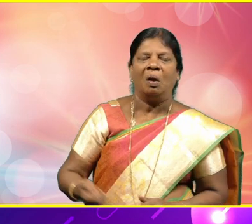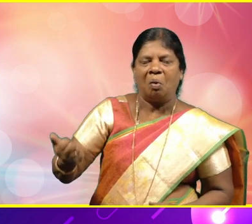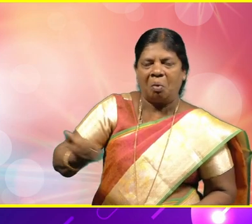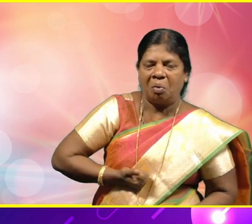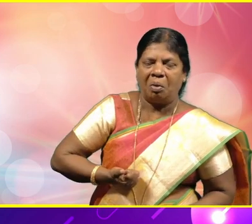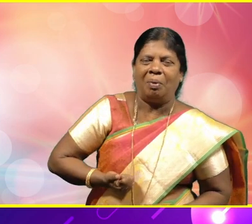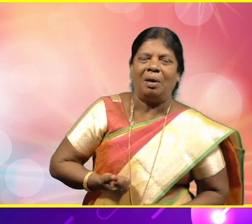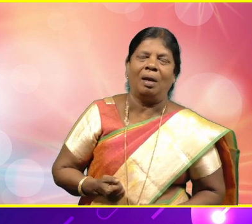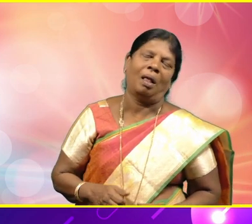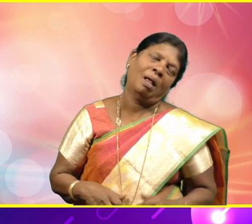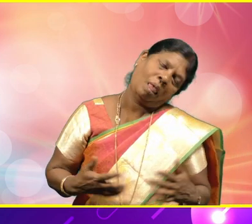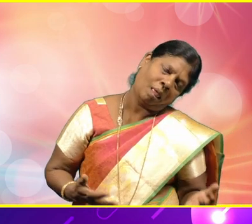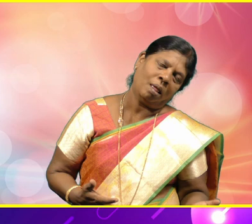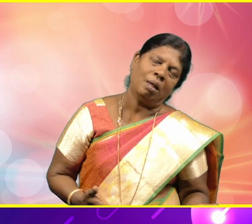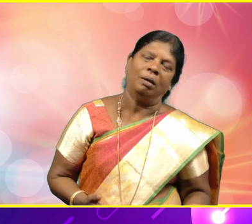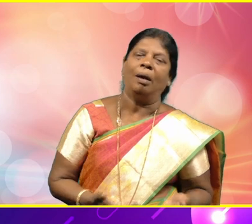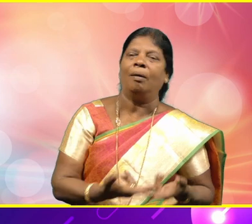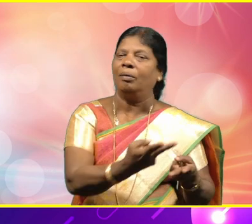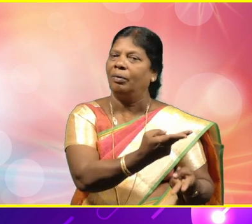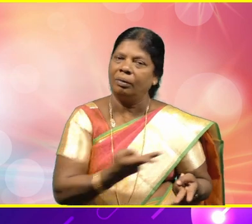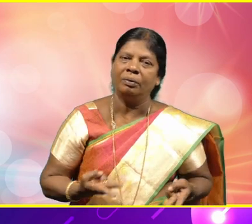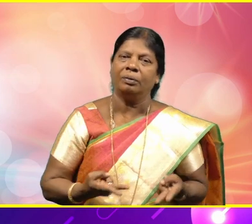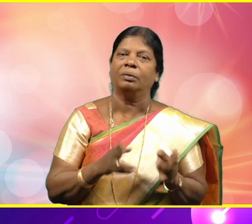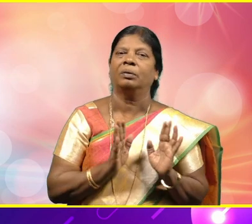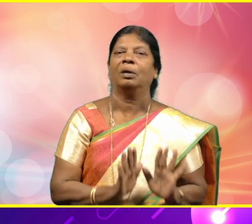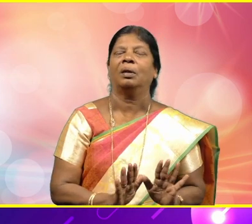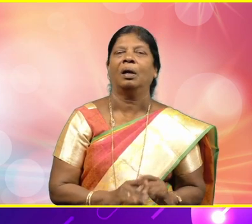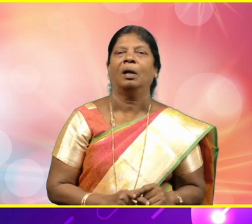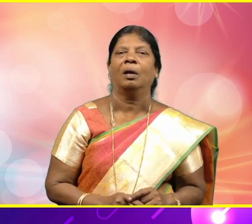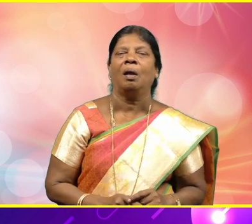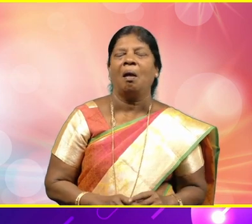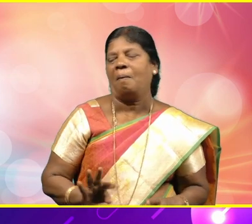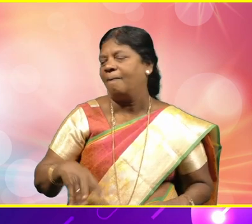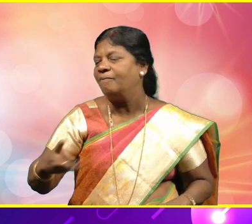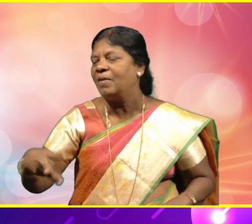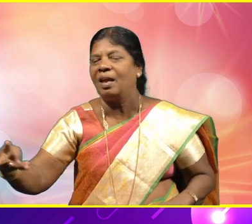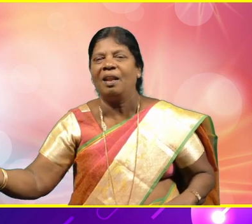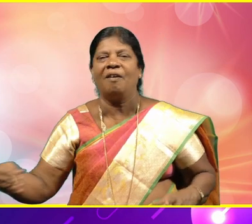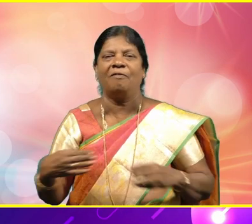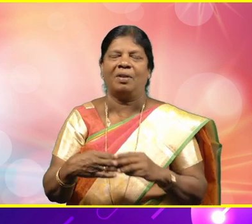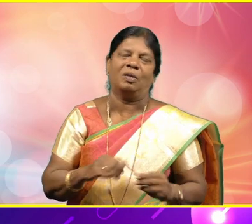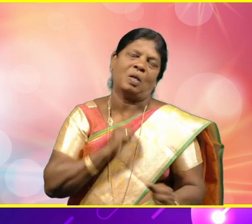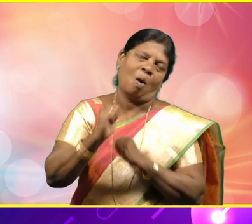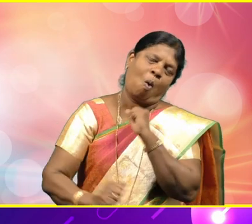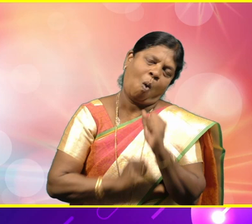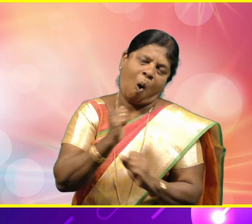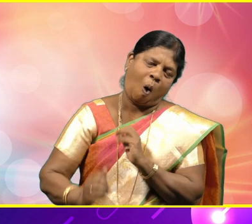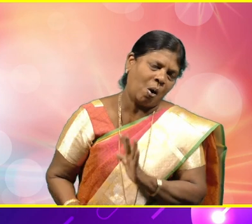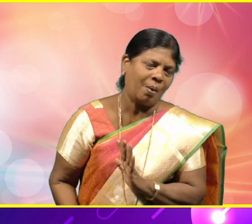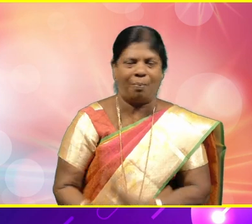குத்துப்பட்ட நண்பன் தரையிலே விழுந்து கிடந்தான். மற்றவர்கள் எல்லாரும்